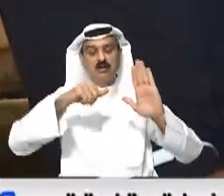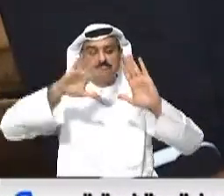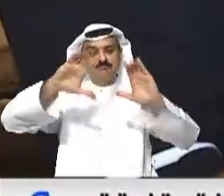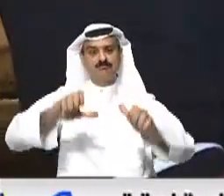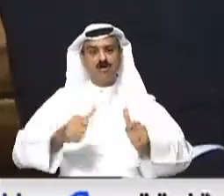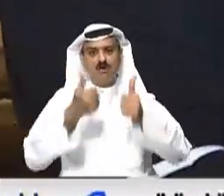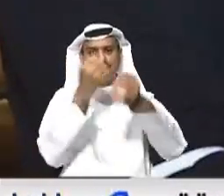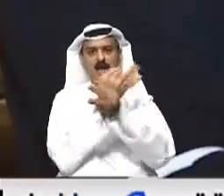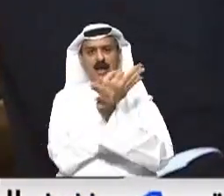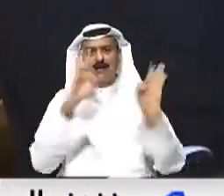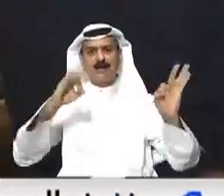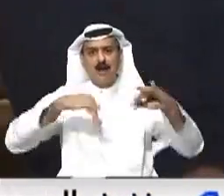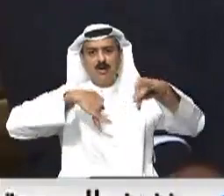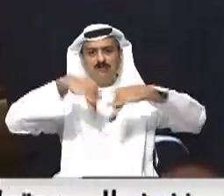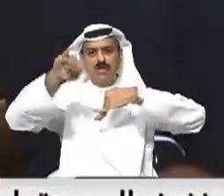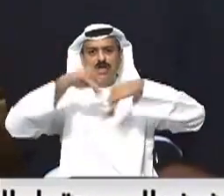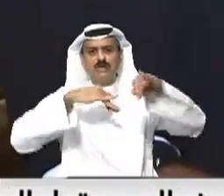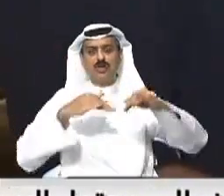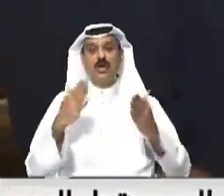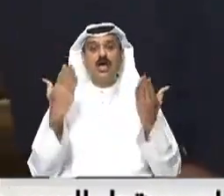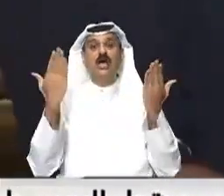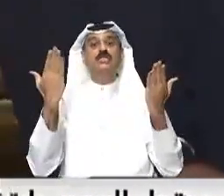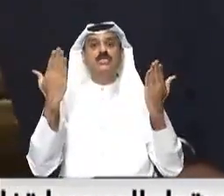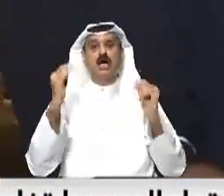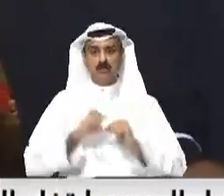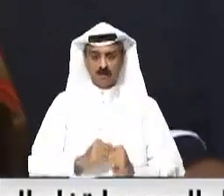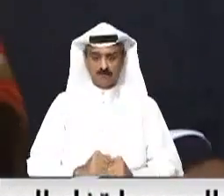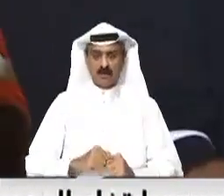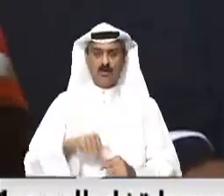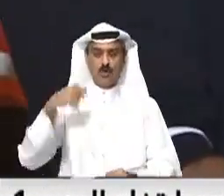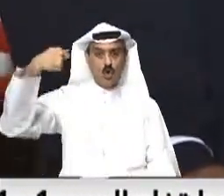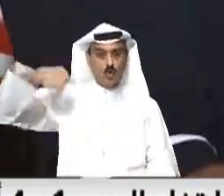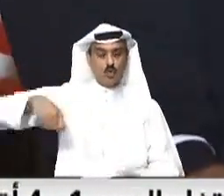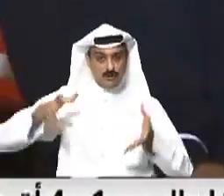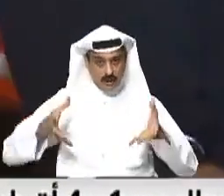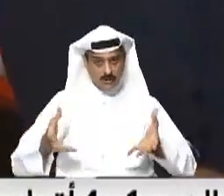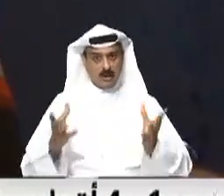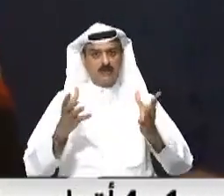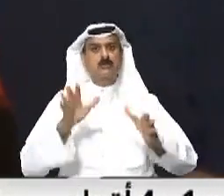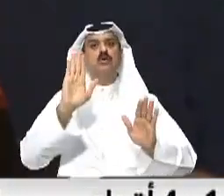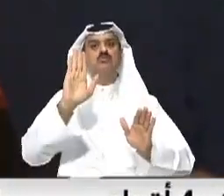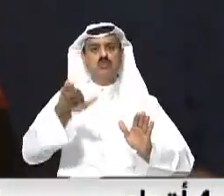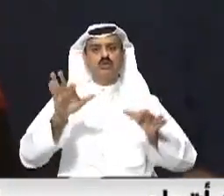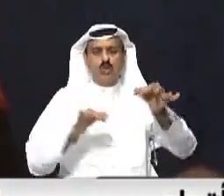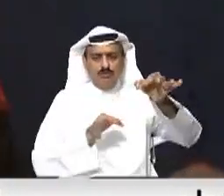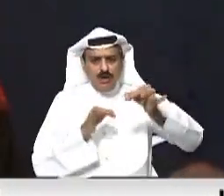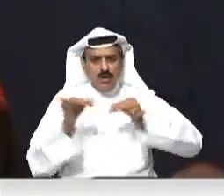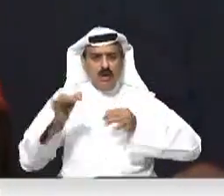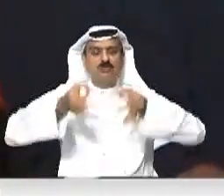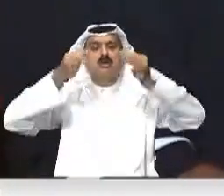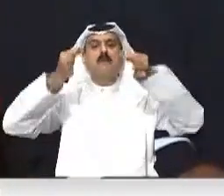لجميع المحافظات. فبالتالي نستطيع أن نقول بأن وزارة الأشغال العامة وضعت خارطة الطريق